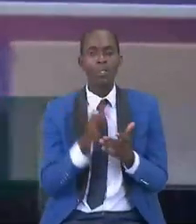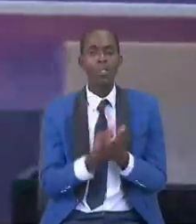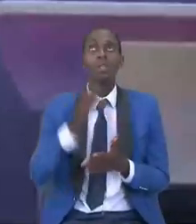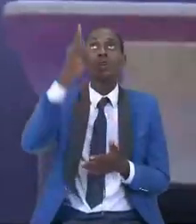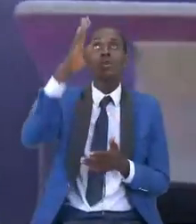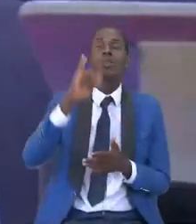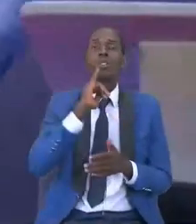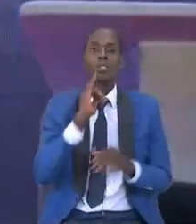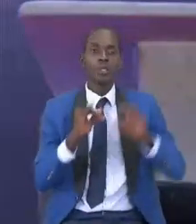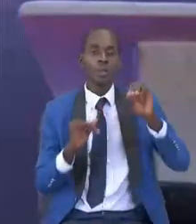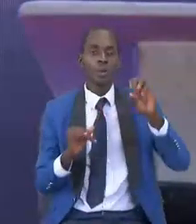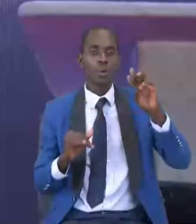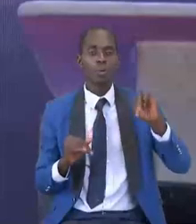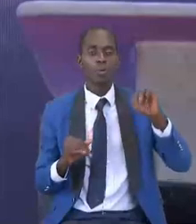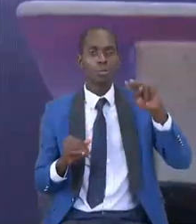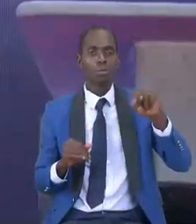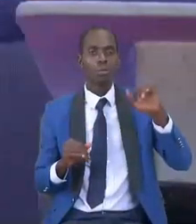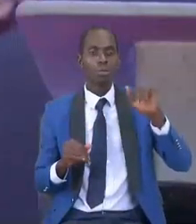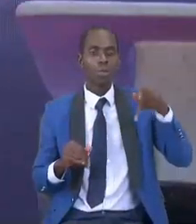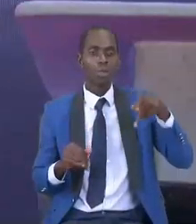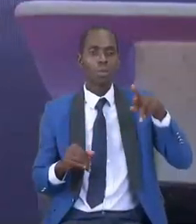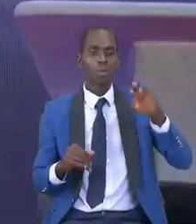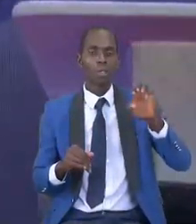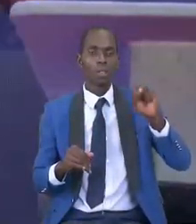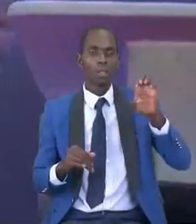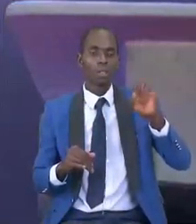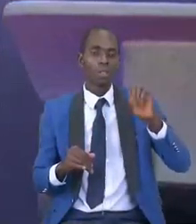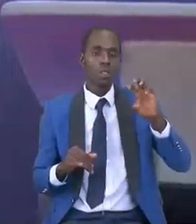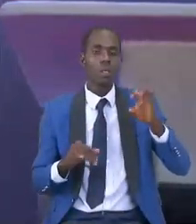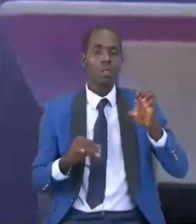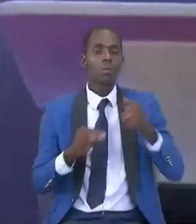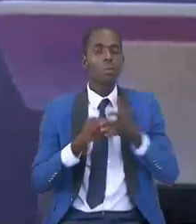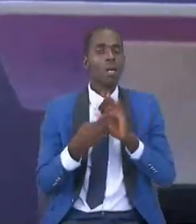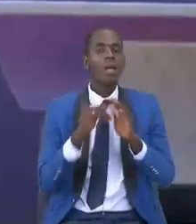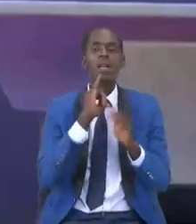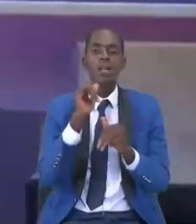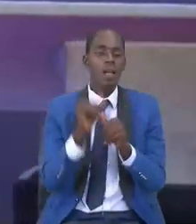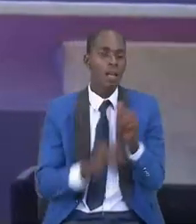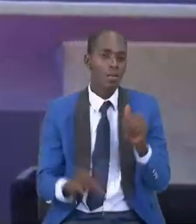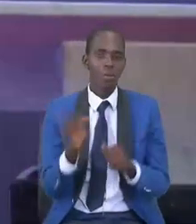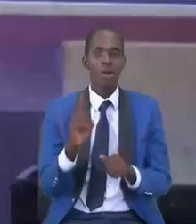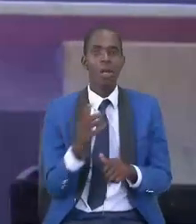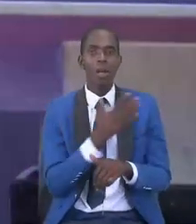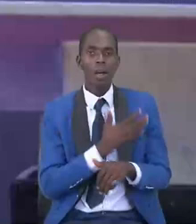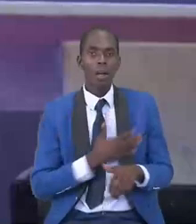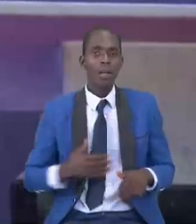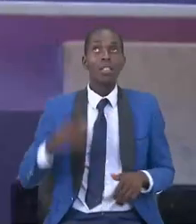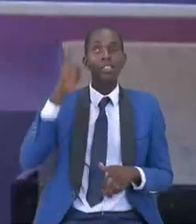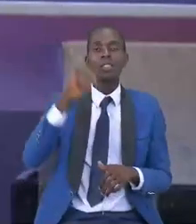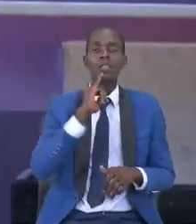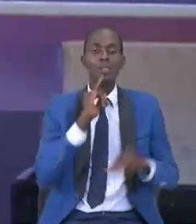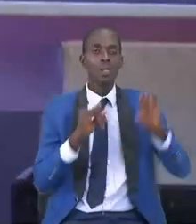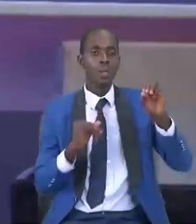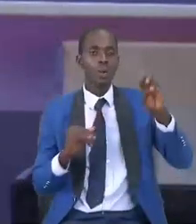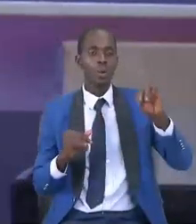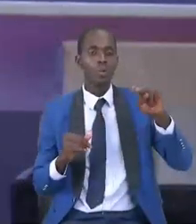est omniprésent. Présent partout. Omniscient, il connaît toutes choses. Et il